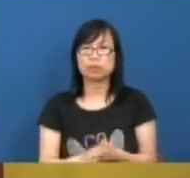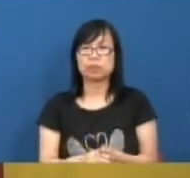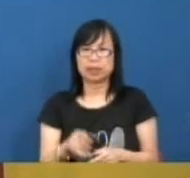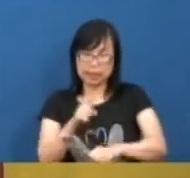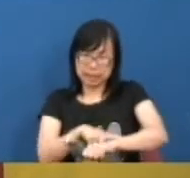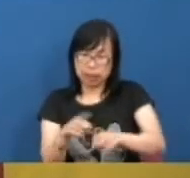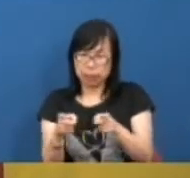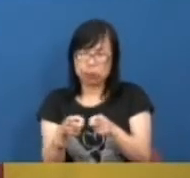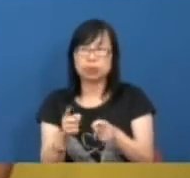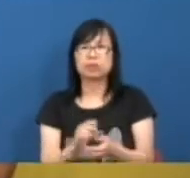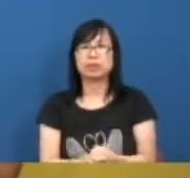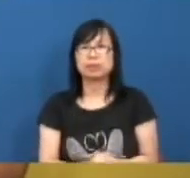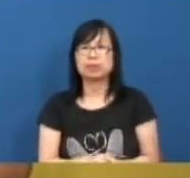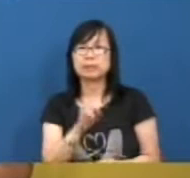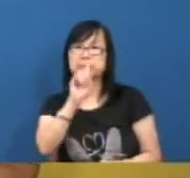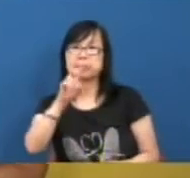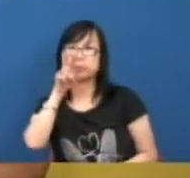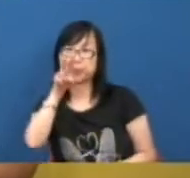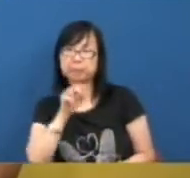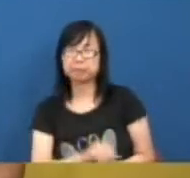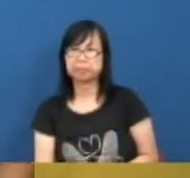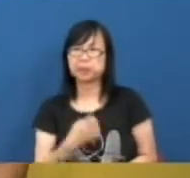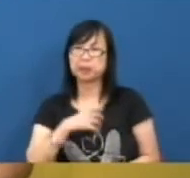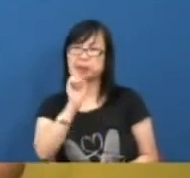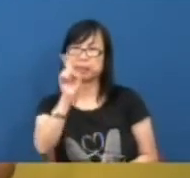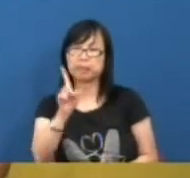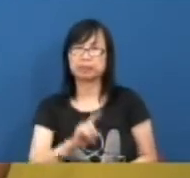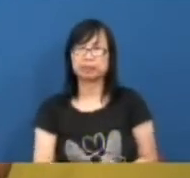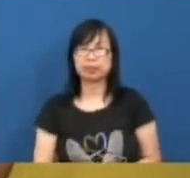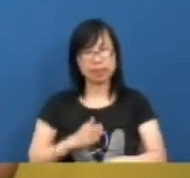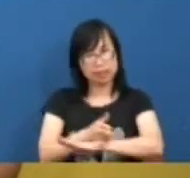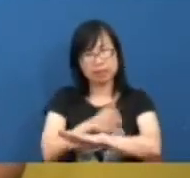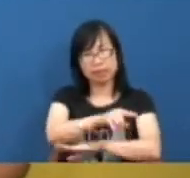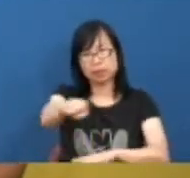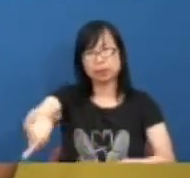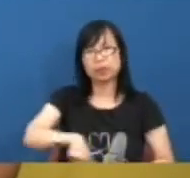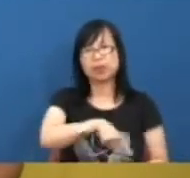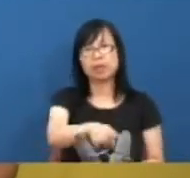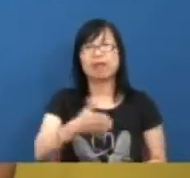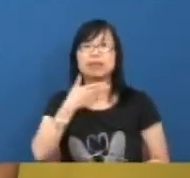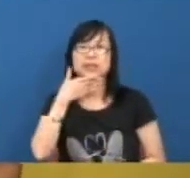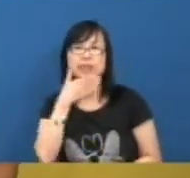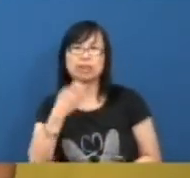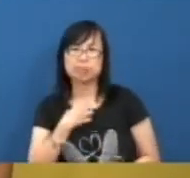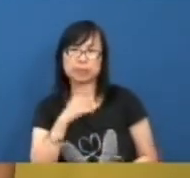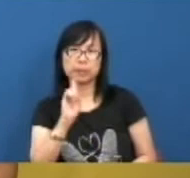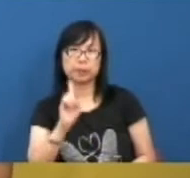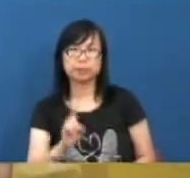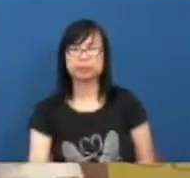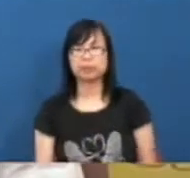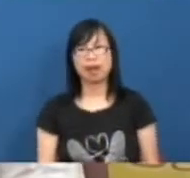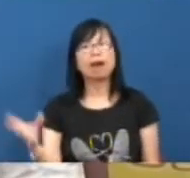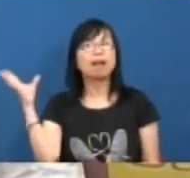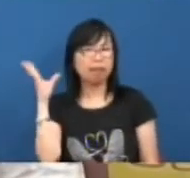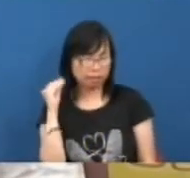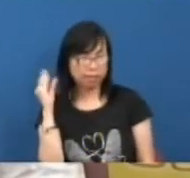時間啫。 咁 你點睇啊？房屋政策同埋喺你覺得社區地區裏邊啲青年人個感受點咧？ 其實我聽